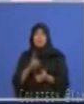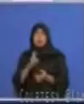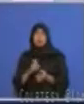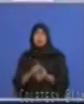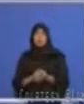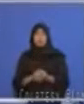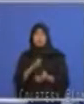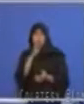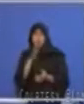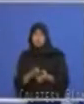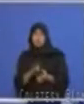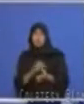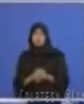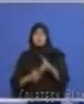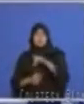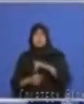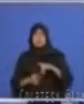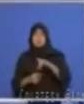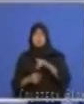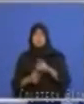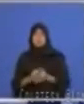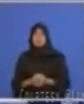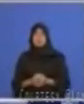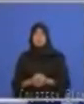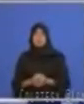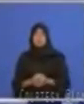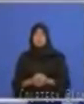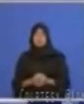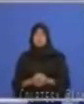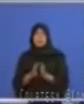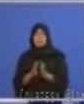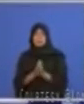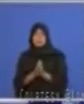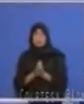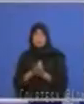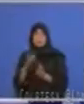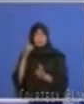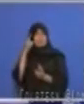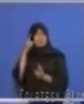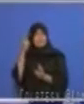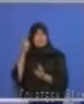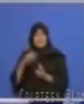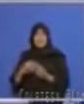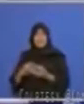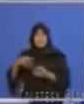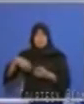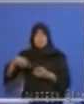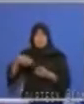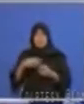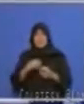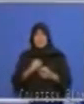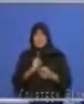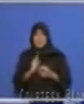dan kejujuran secara bersama ee dan juga kemampuan untuk menempatkan diri